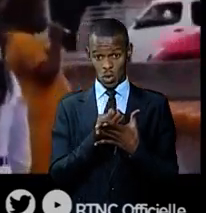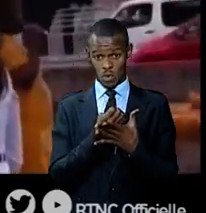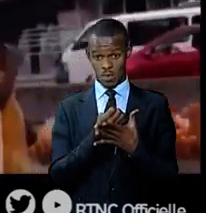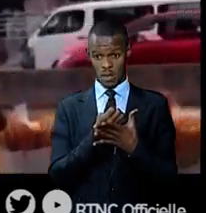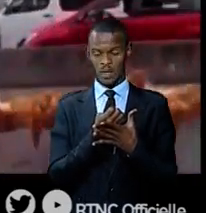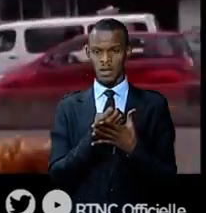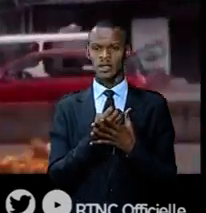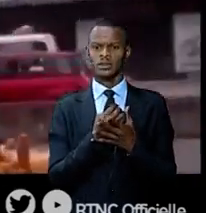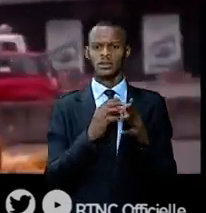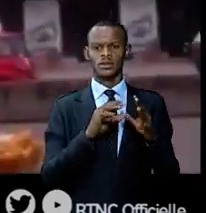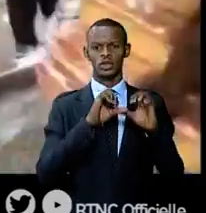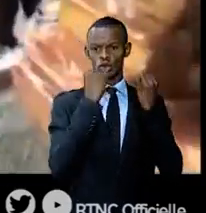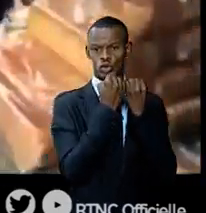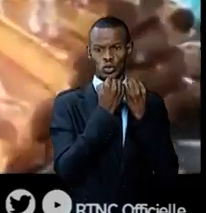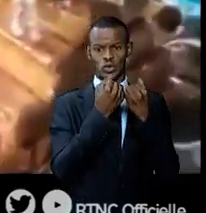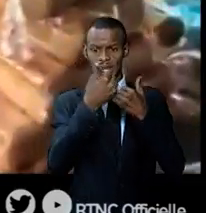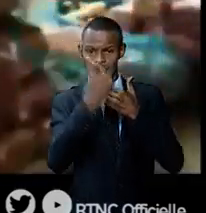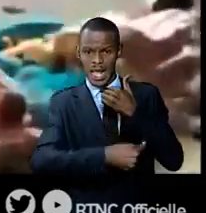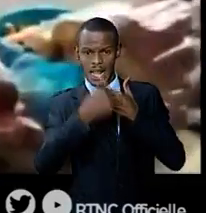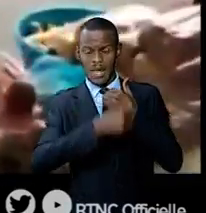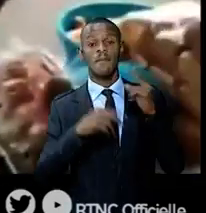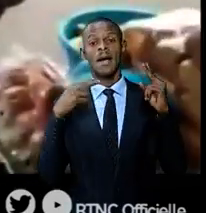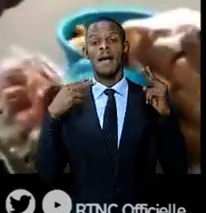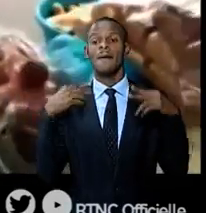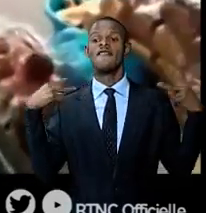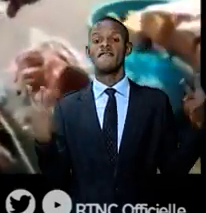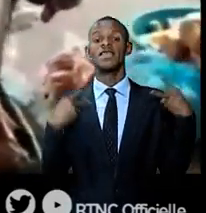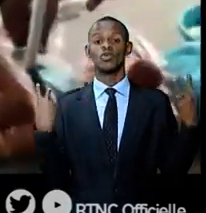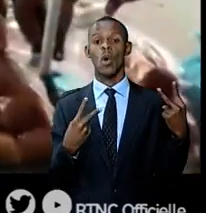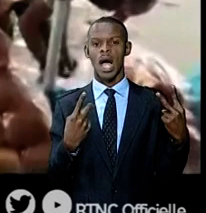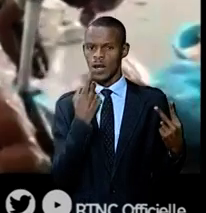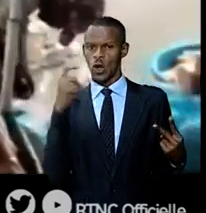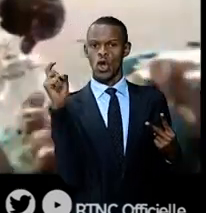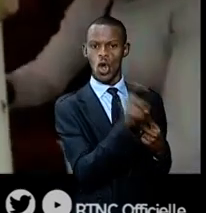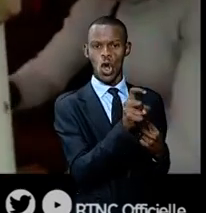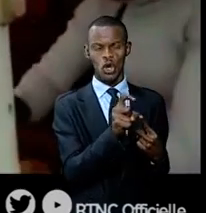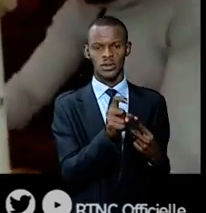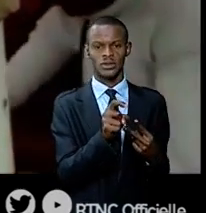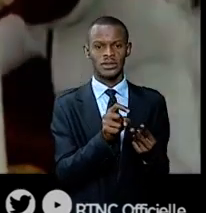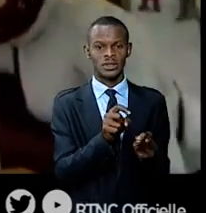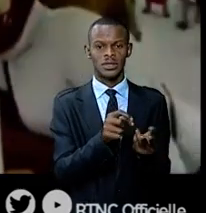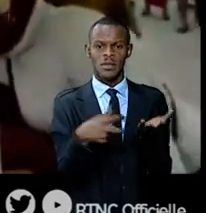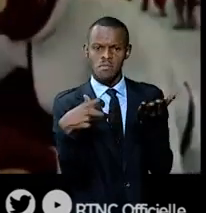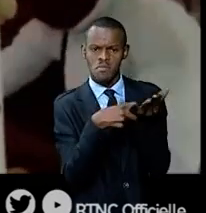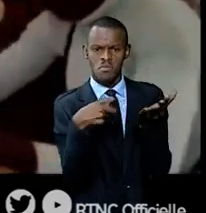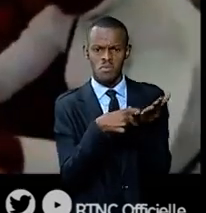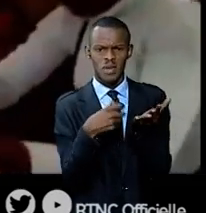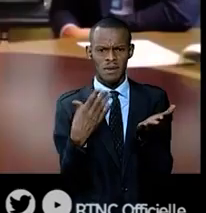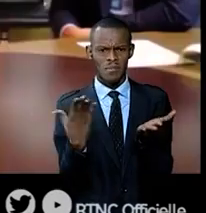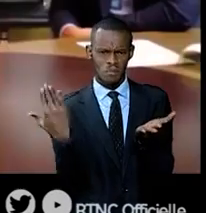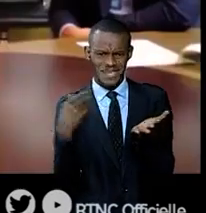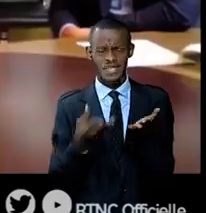été sommée soit de baisser les prix de son pain, soit d'augmenter le grammage de ses pains. C'est